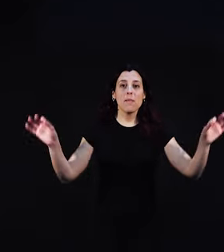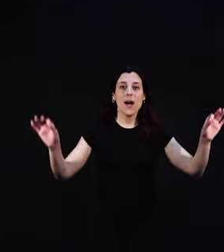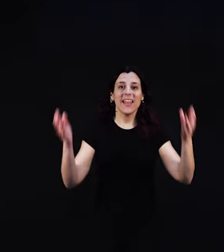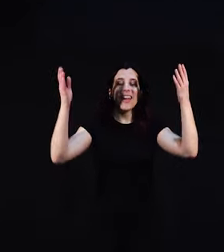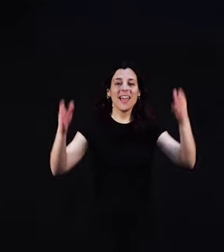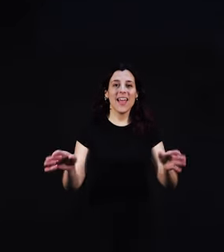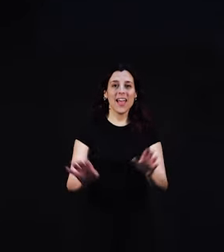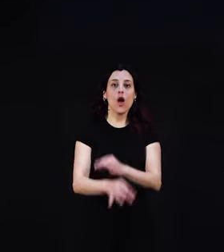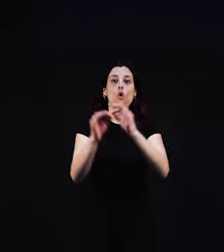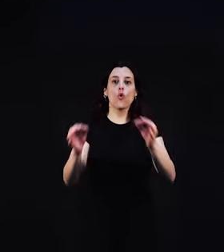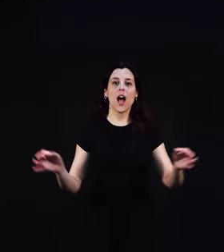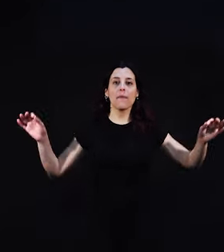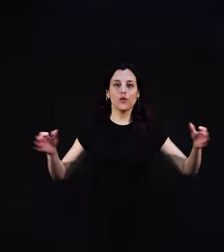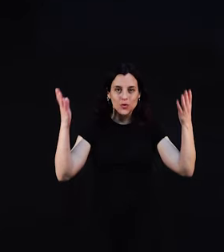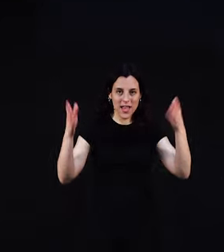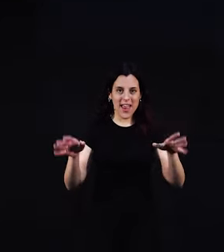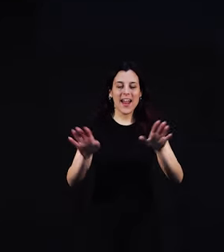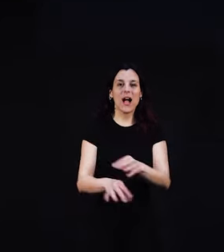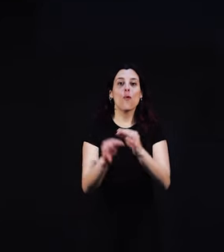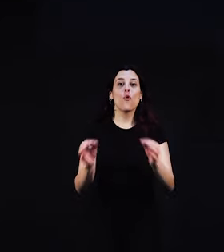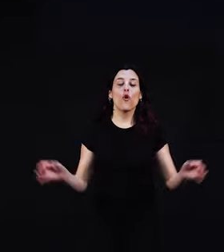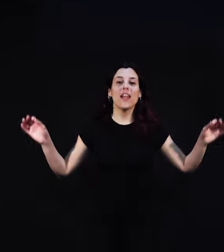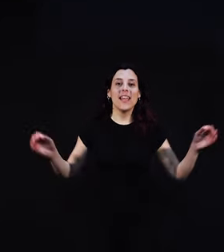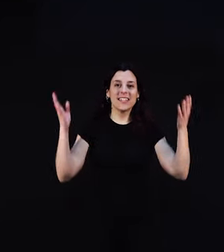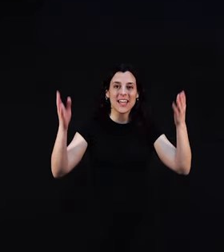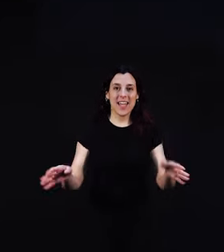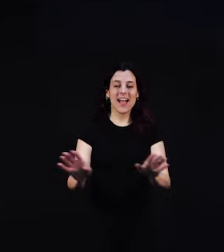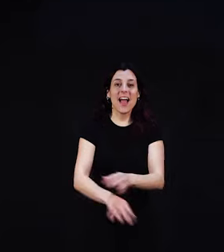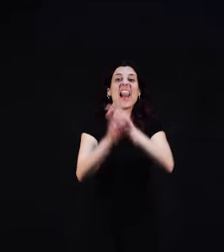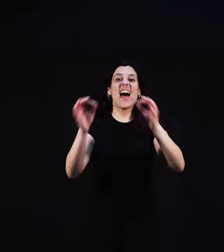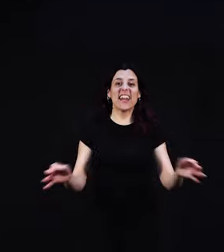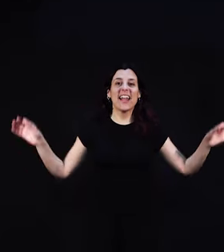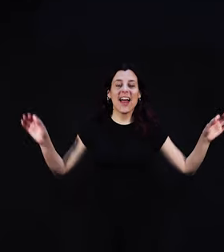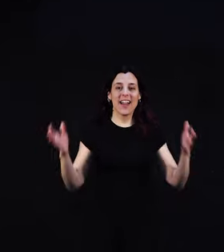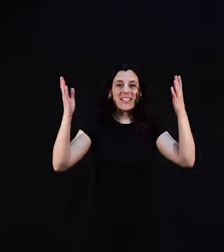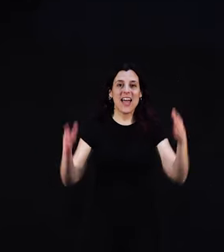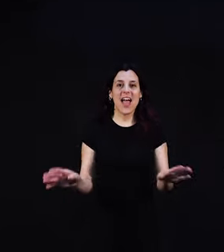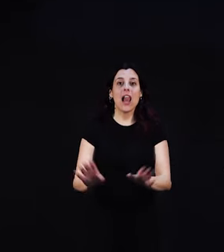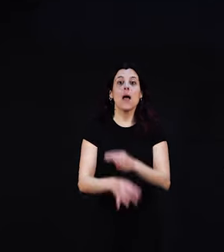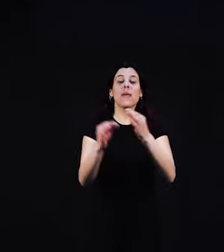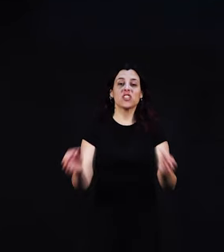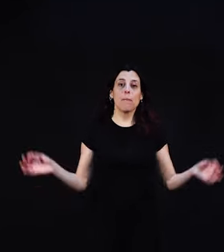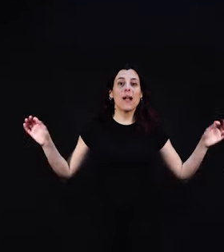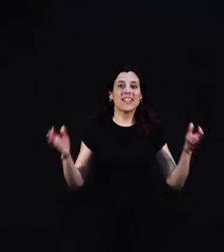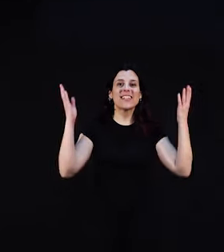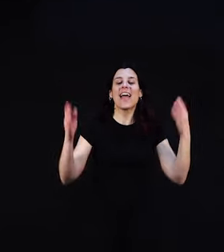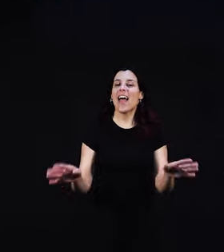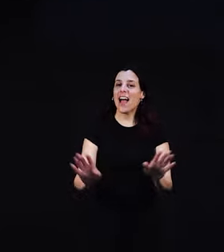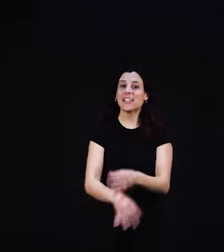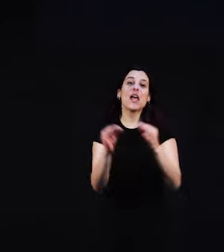un vell mariner, una aventurera que volia ser la reina del cel. Viatjant